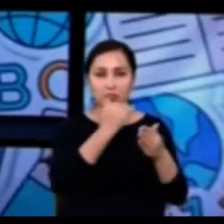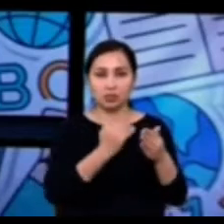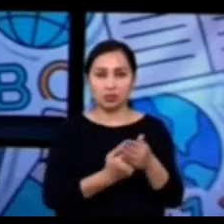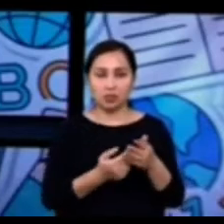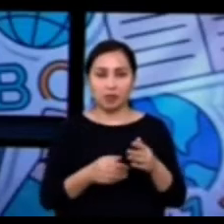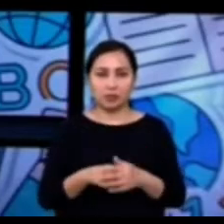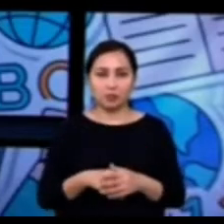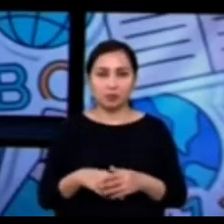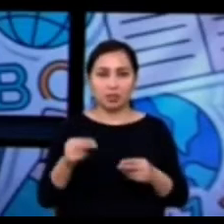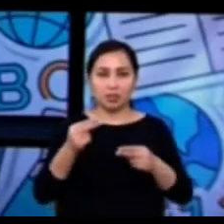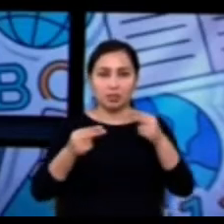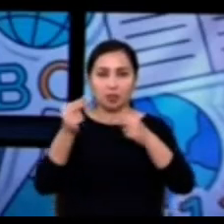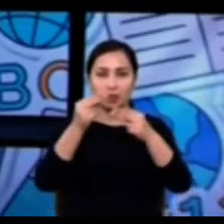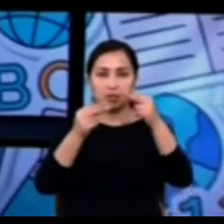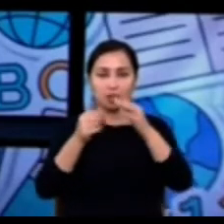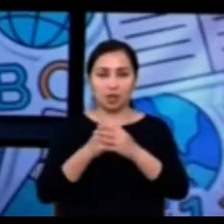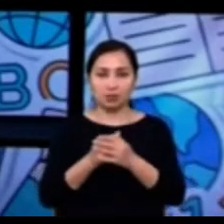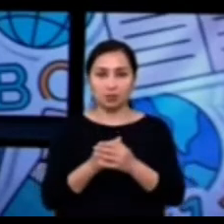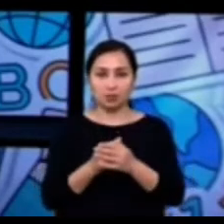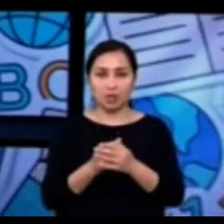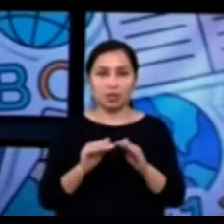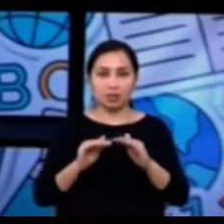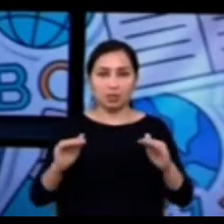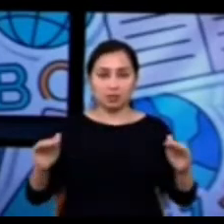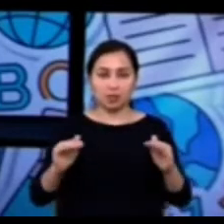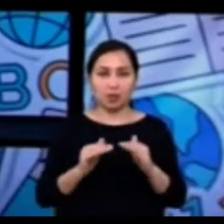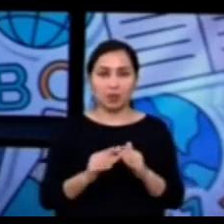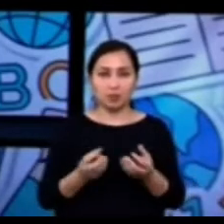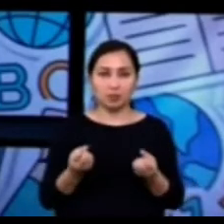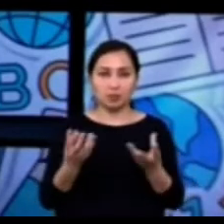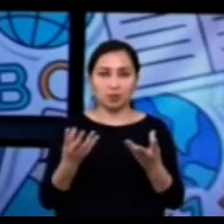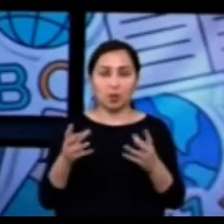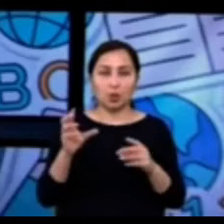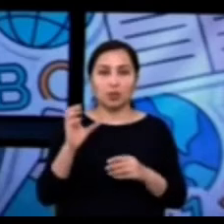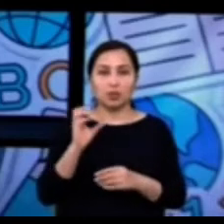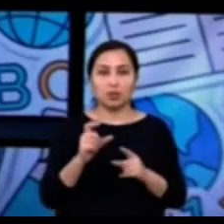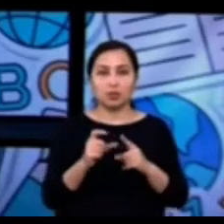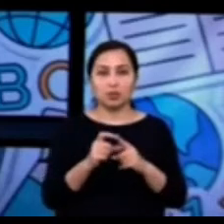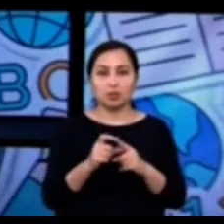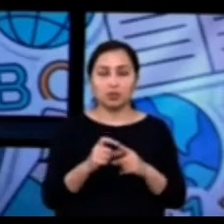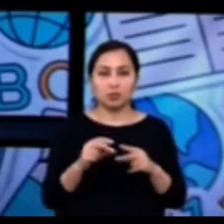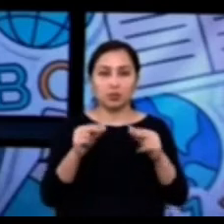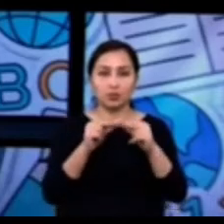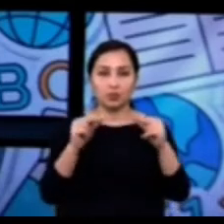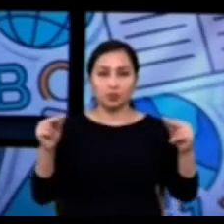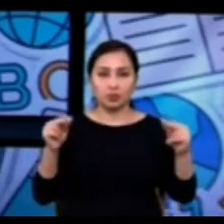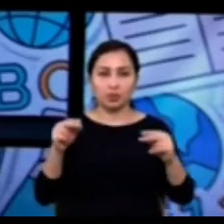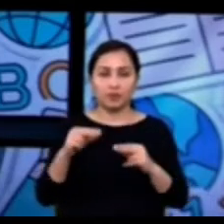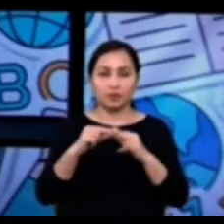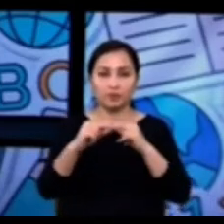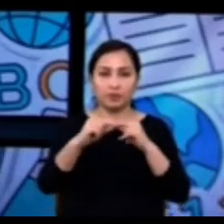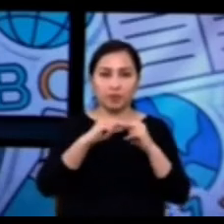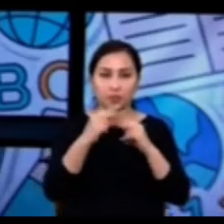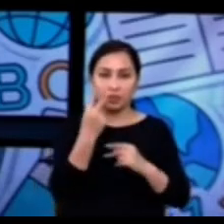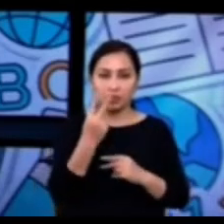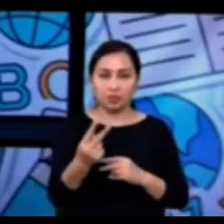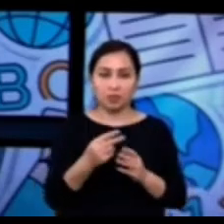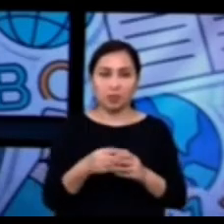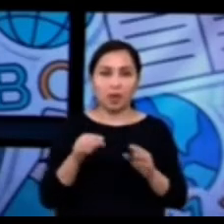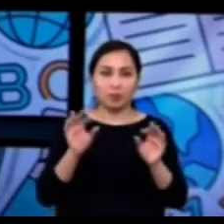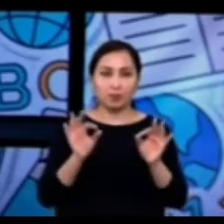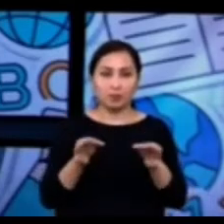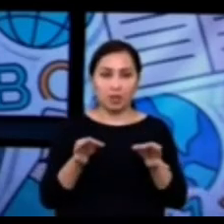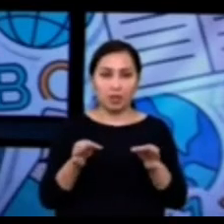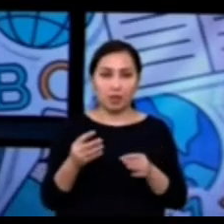данному изображению. Ребятки, сколько слов будет в предложении? Посмотрите внимательно.